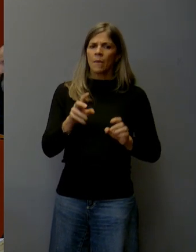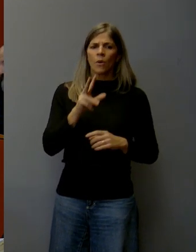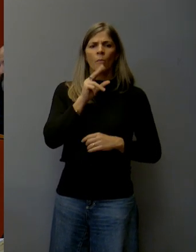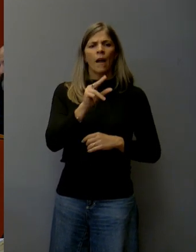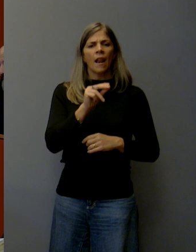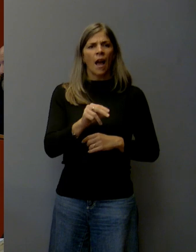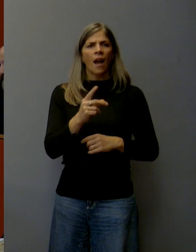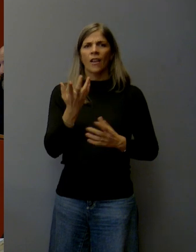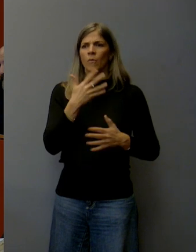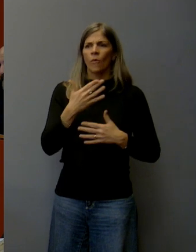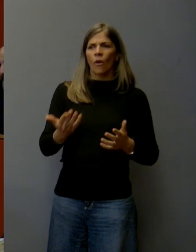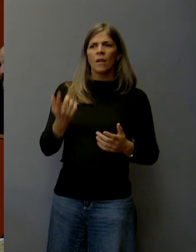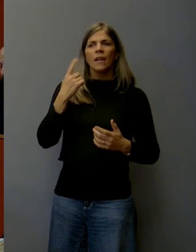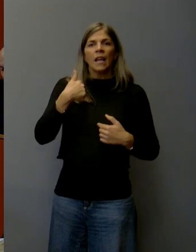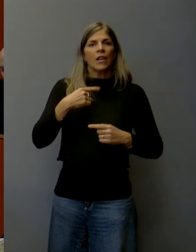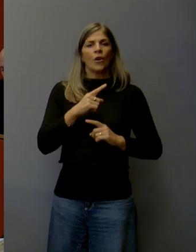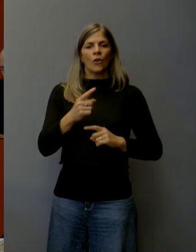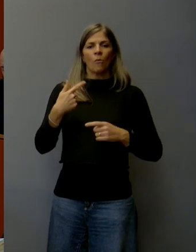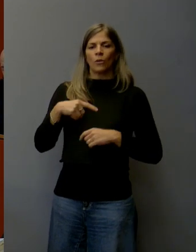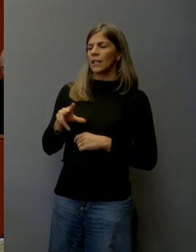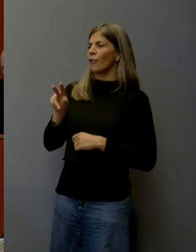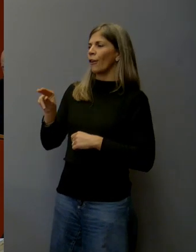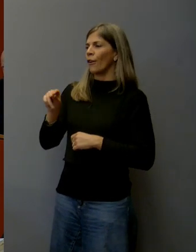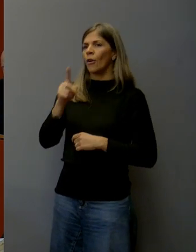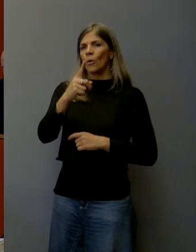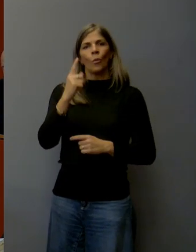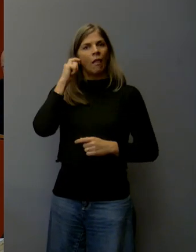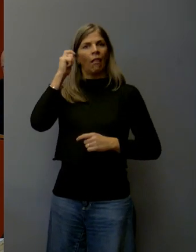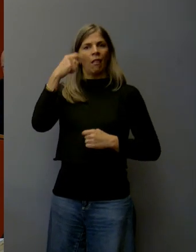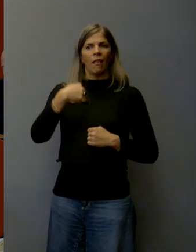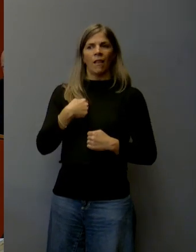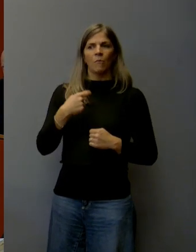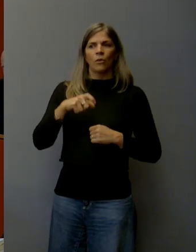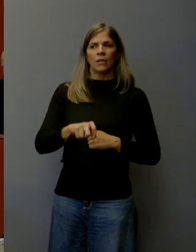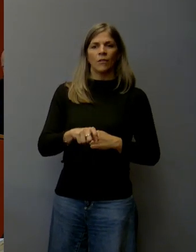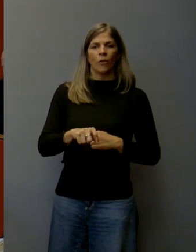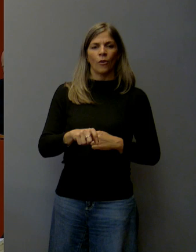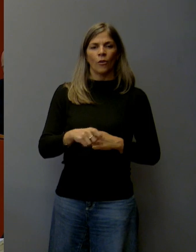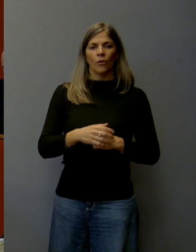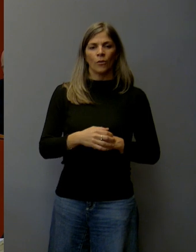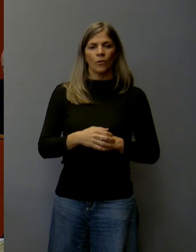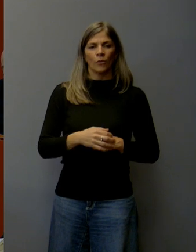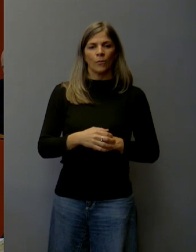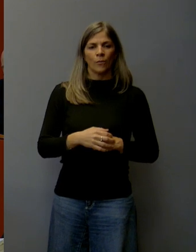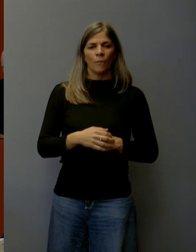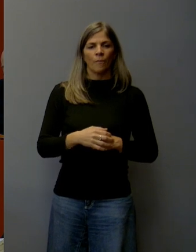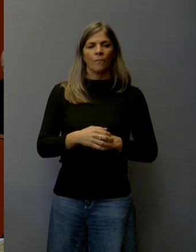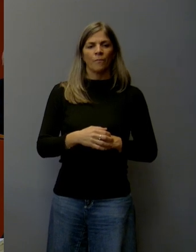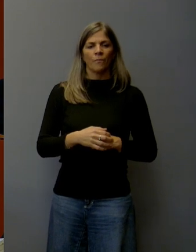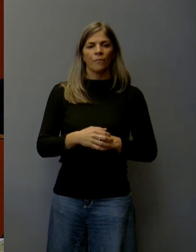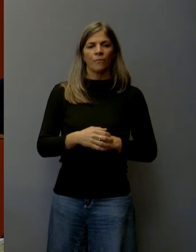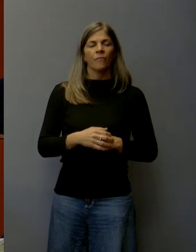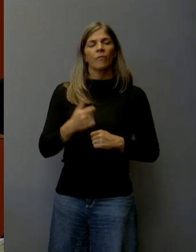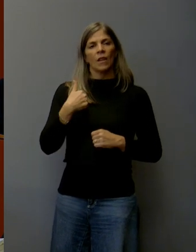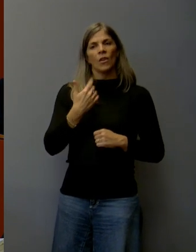no perché se lo faccio il presidente mi riprende Ciao come va Com'è non è così Allora io vorrei vorrei